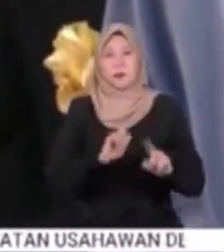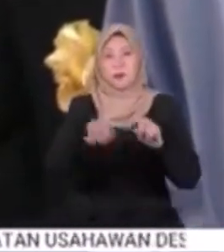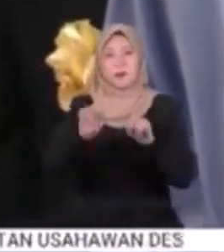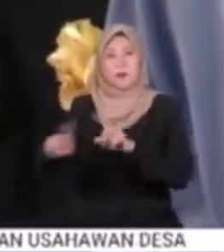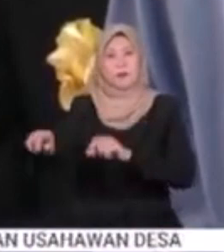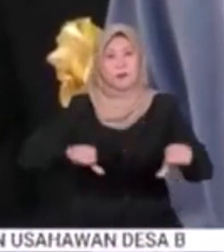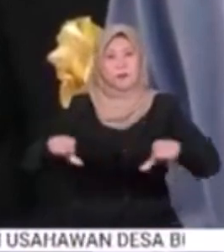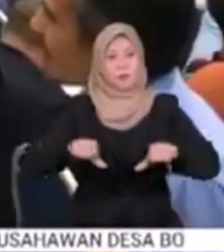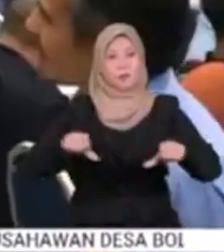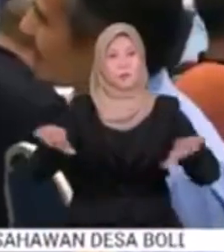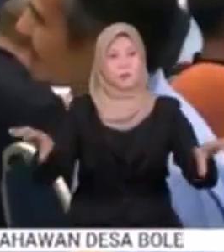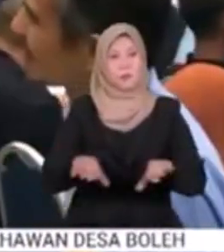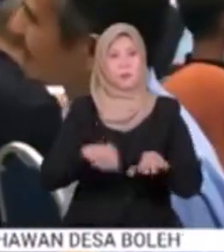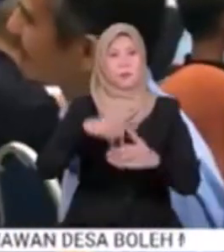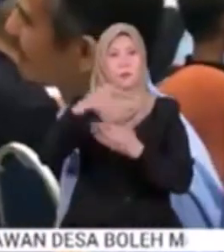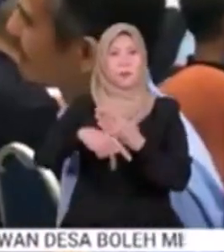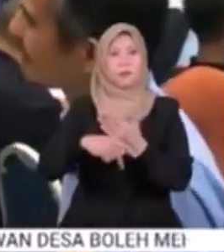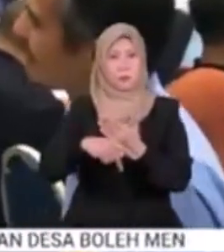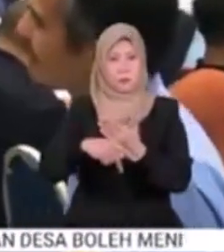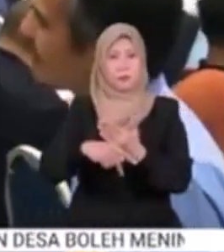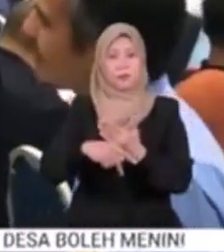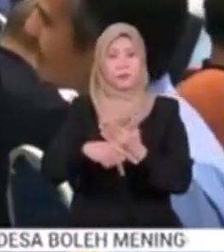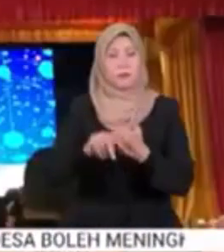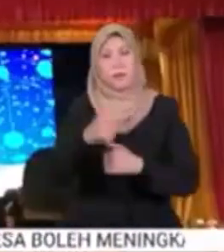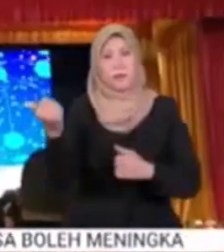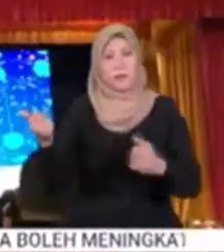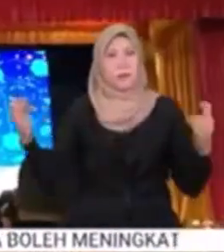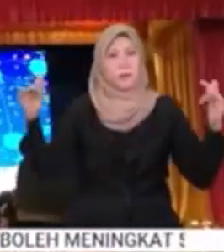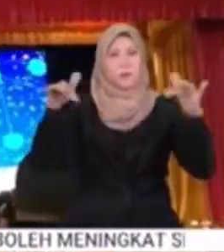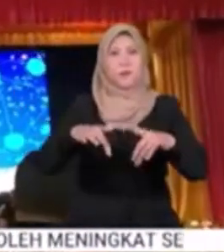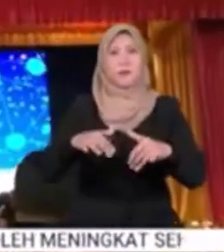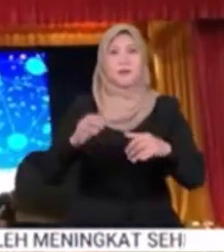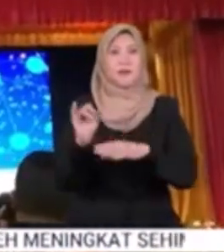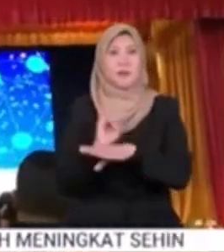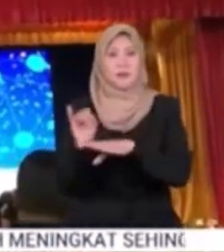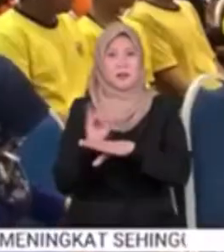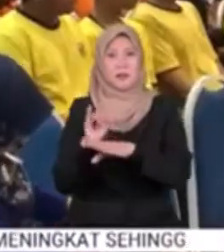Pelbagai aktiviti dijalankan pada program tersebut. Selain menghimpunkan pemain